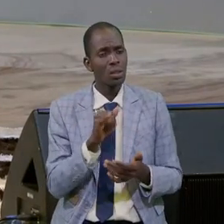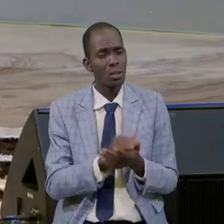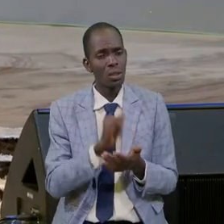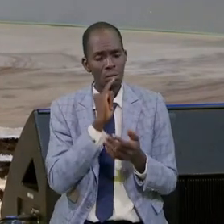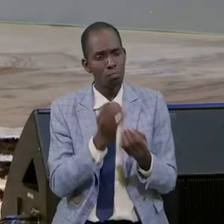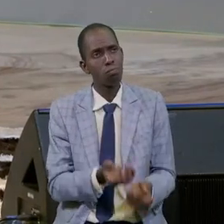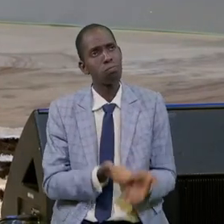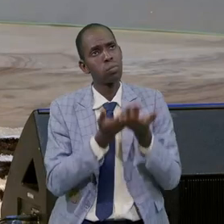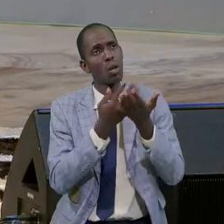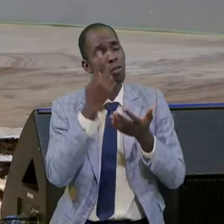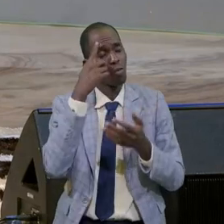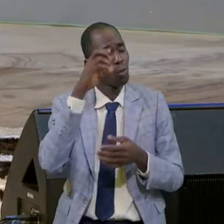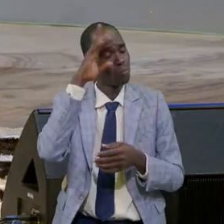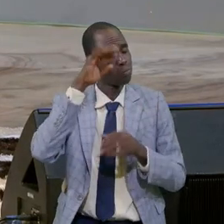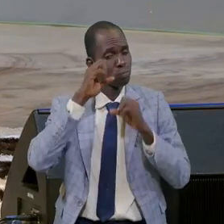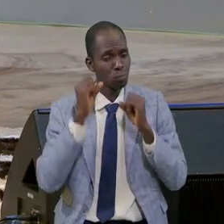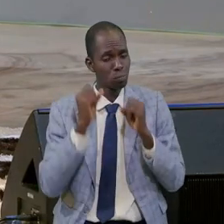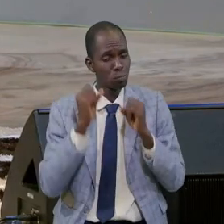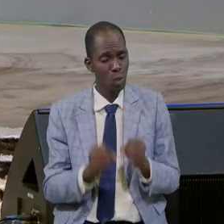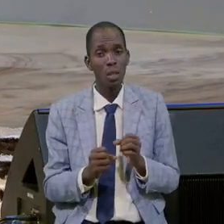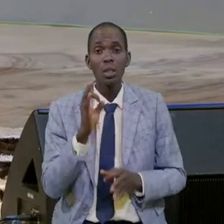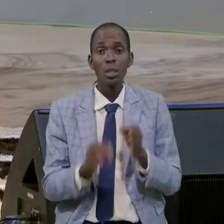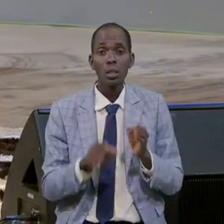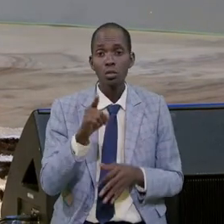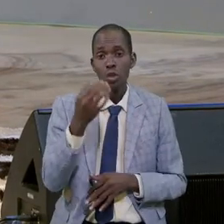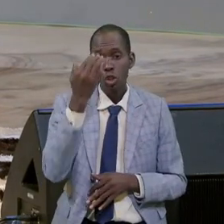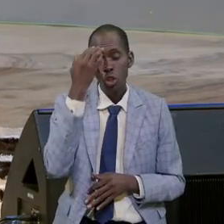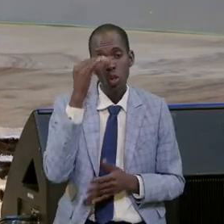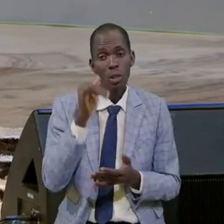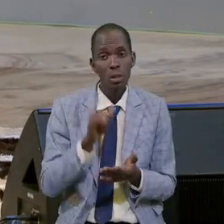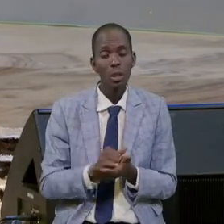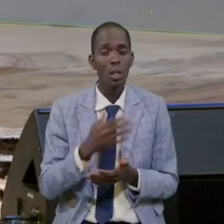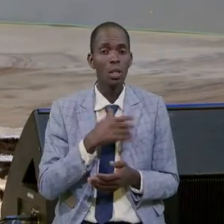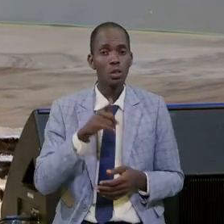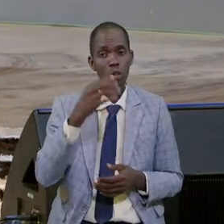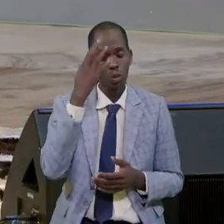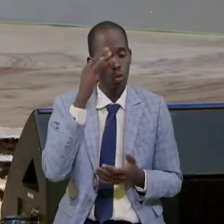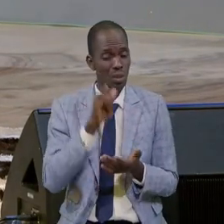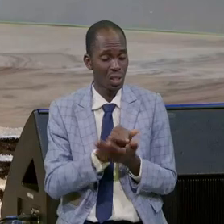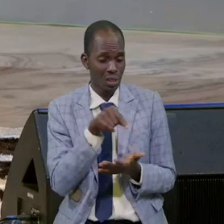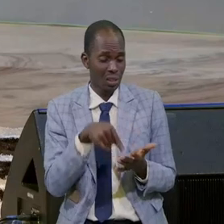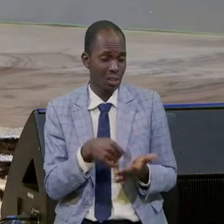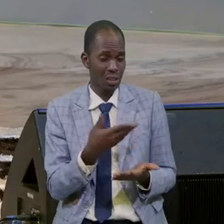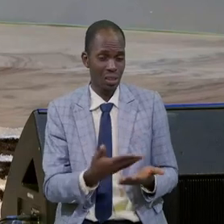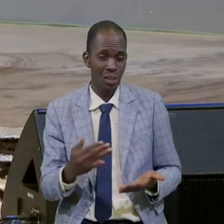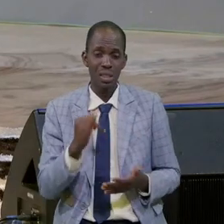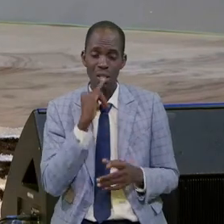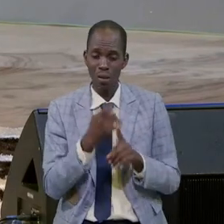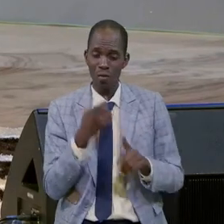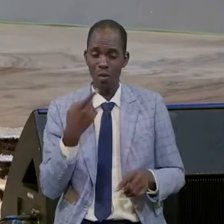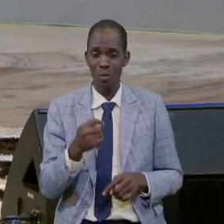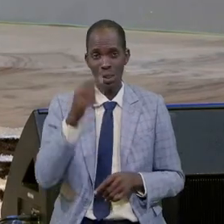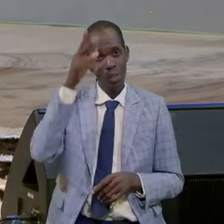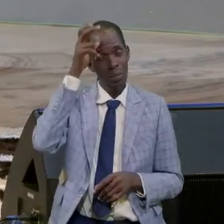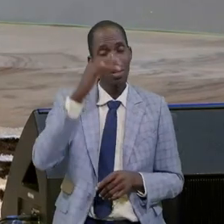dévoué au pouvoir occulte? Si c'est cela, si c'est que ceci est du diable,